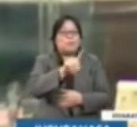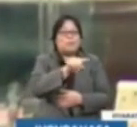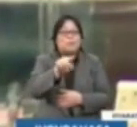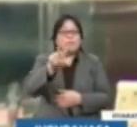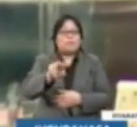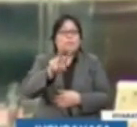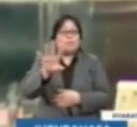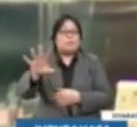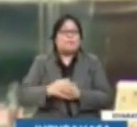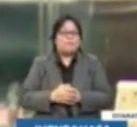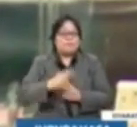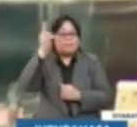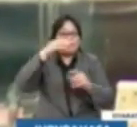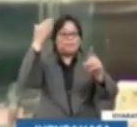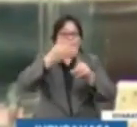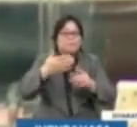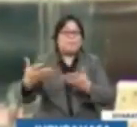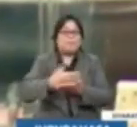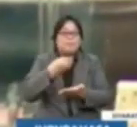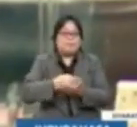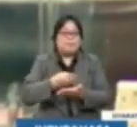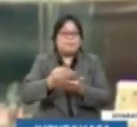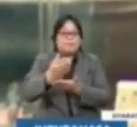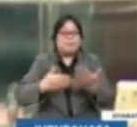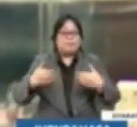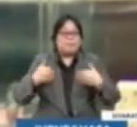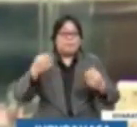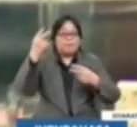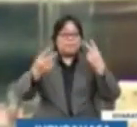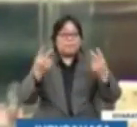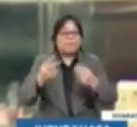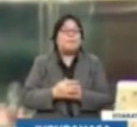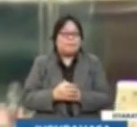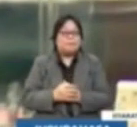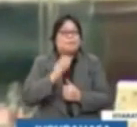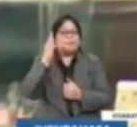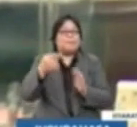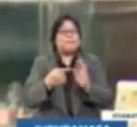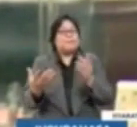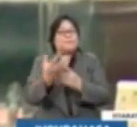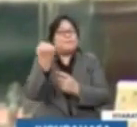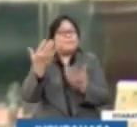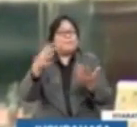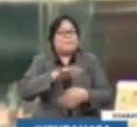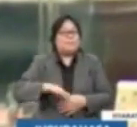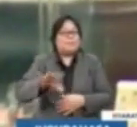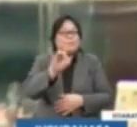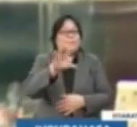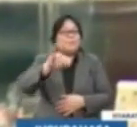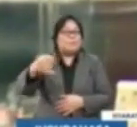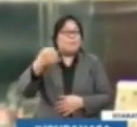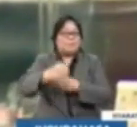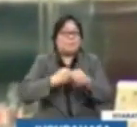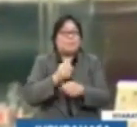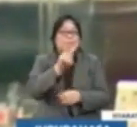kerajaan bisa sarkan pendapatan langsung dari sektor pelancongan kesehatan akan mencecah sebanyak 800000000